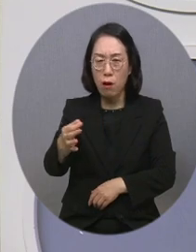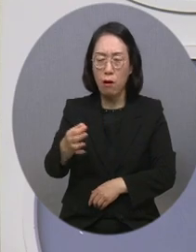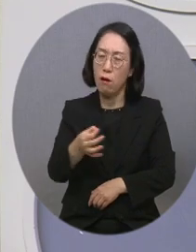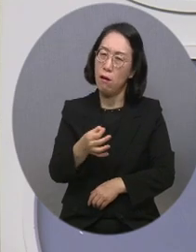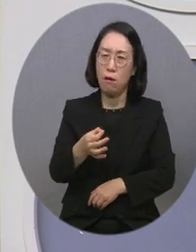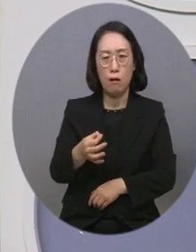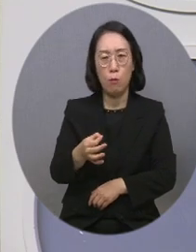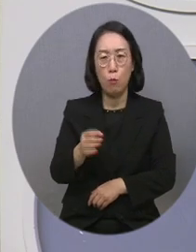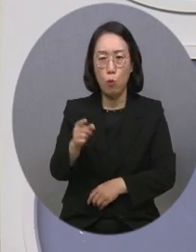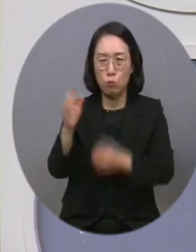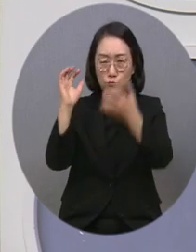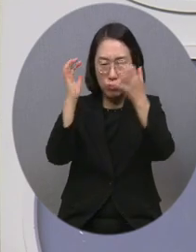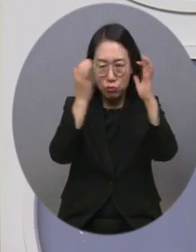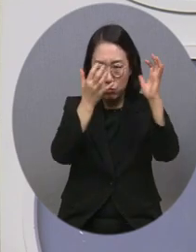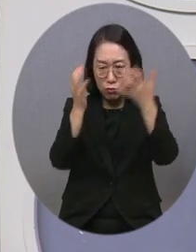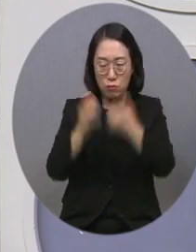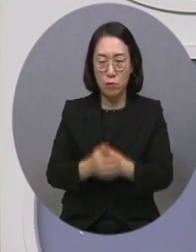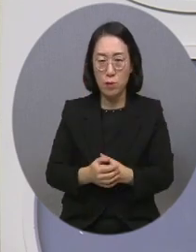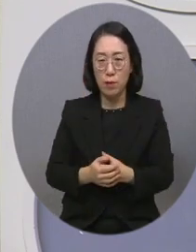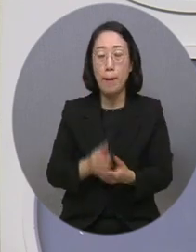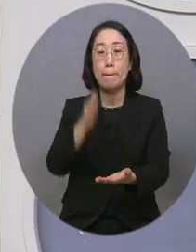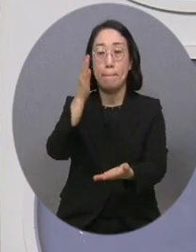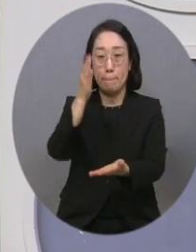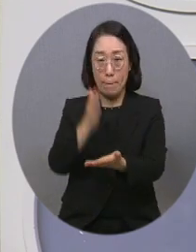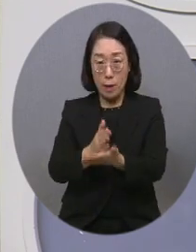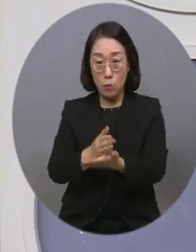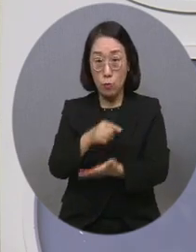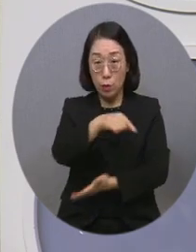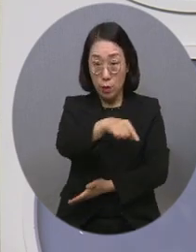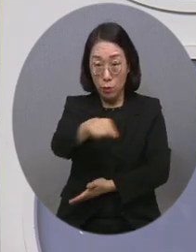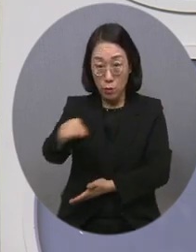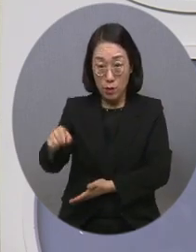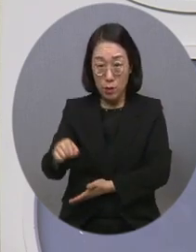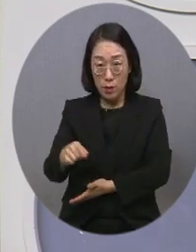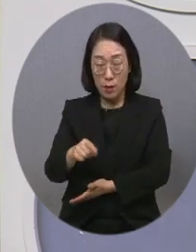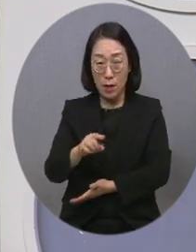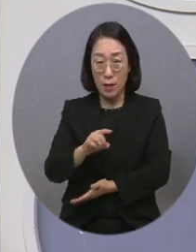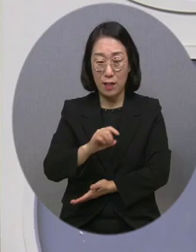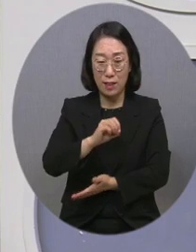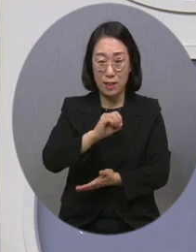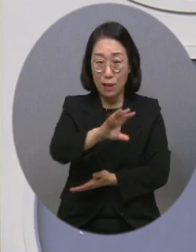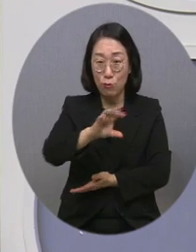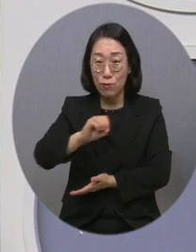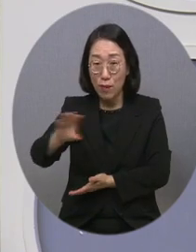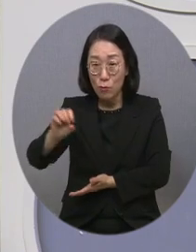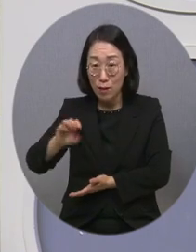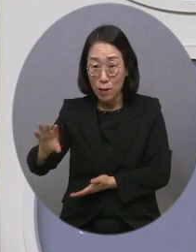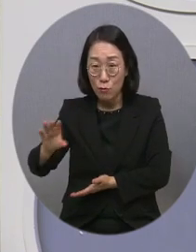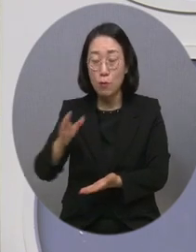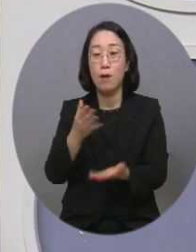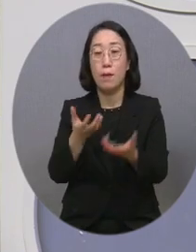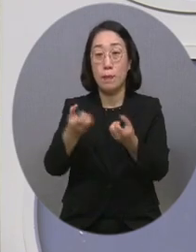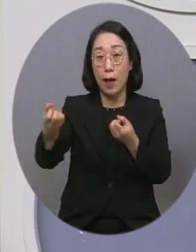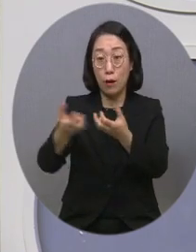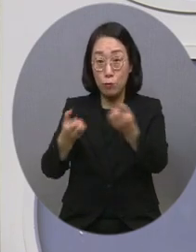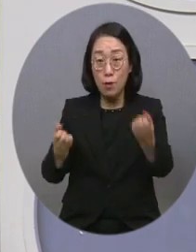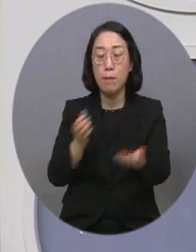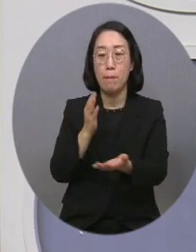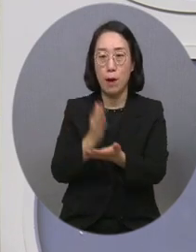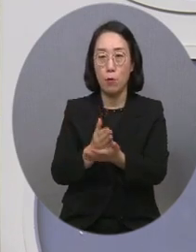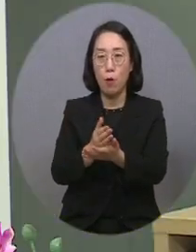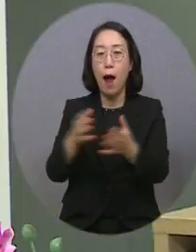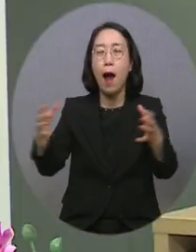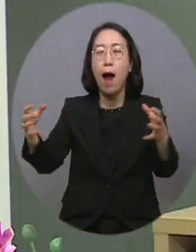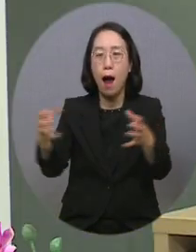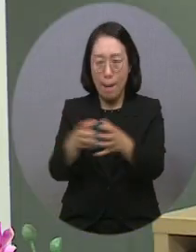의견들이 나온 게 그렇게 이렇게 하지 말고 각 기관이 각기 이렇게 모금하지 말고 공동으로 같이 모금을 해서 한